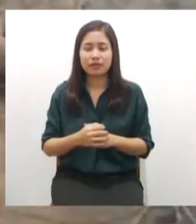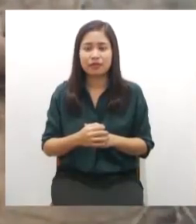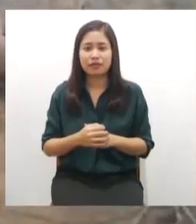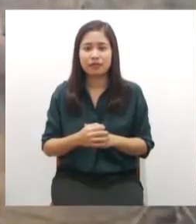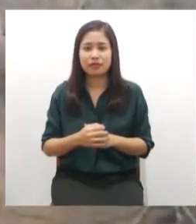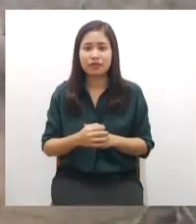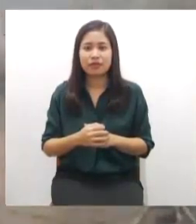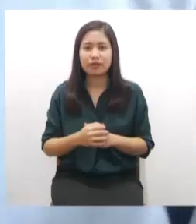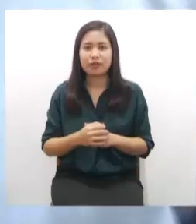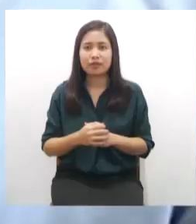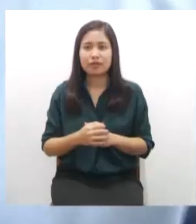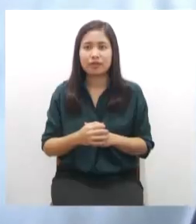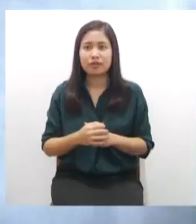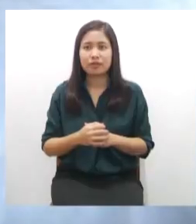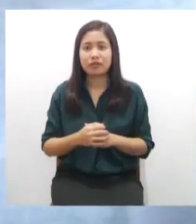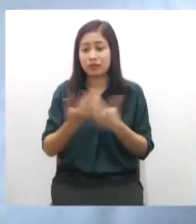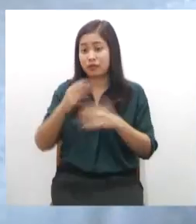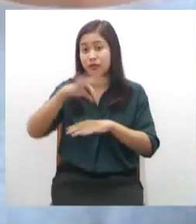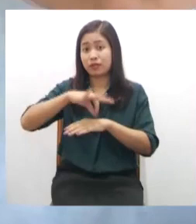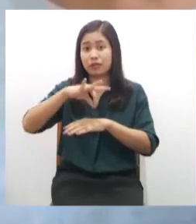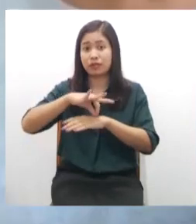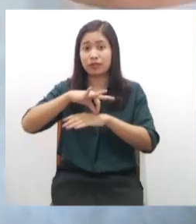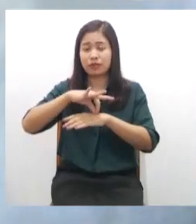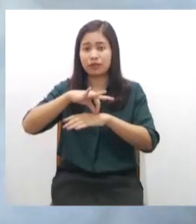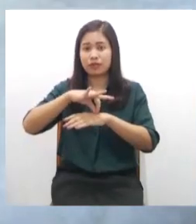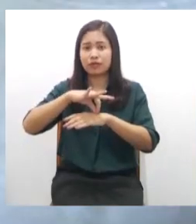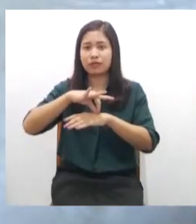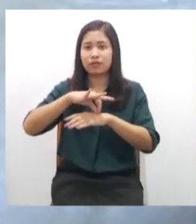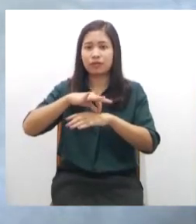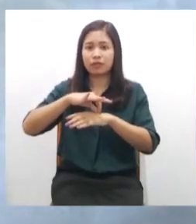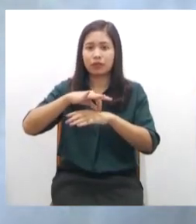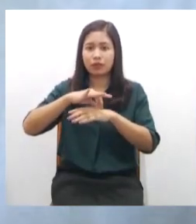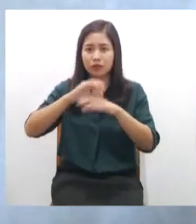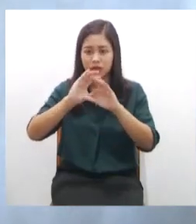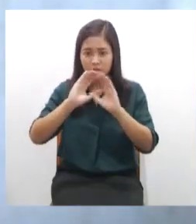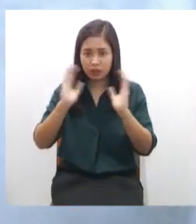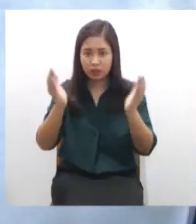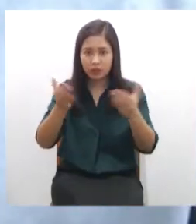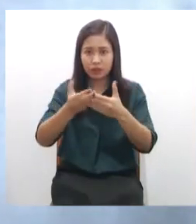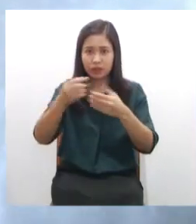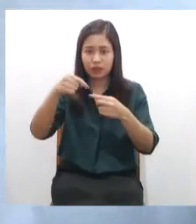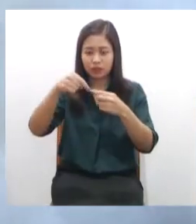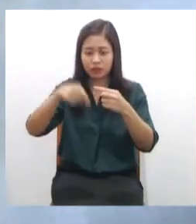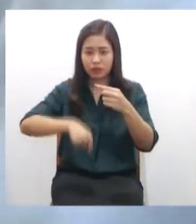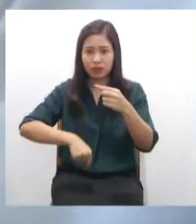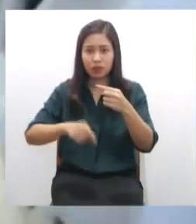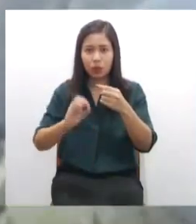ถูกไม่น่าได้แบบเดือดเลย ว่าตำแหน่งขุดวางท่อควัน